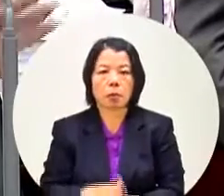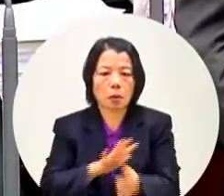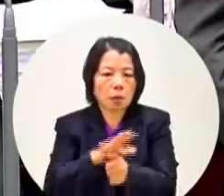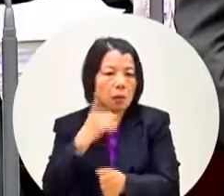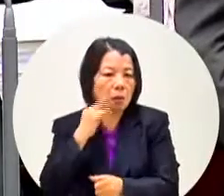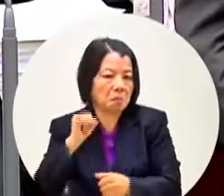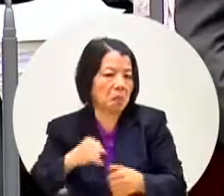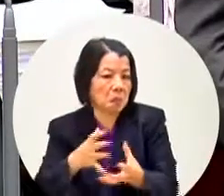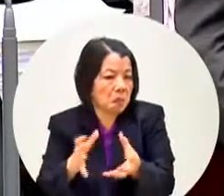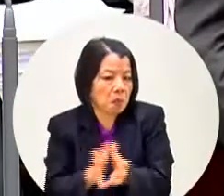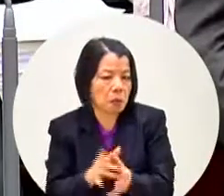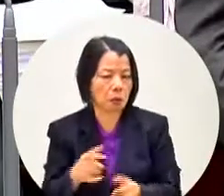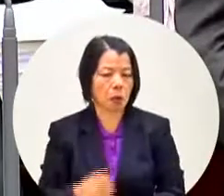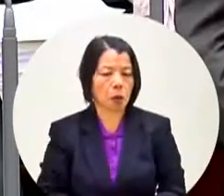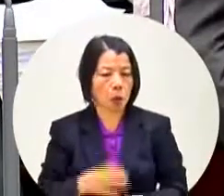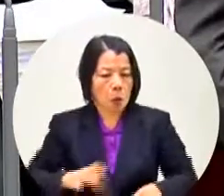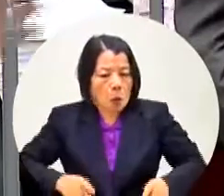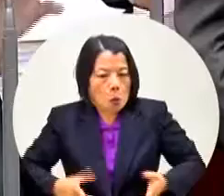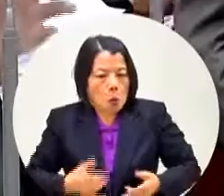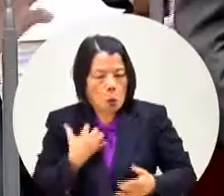方、为我们环境付出的